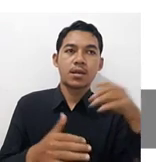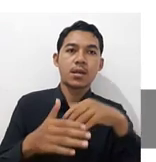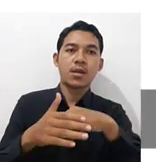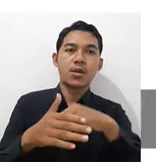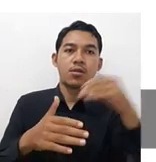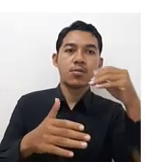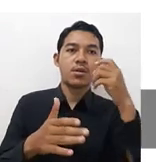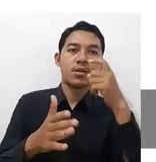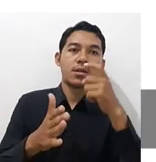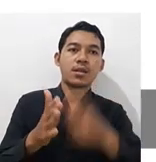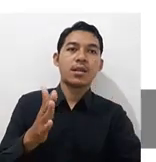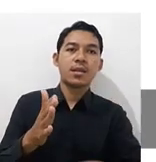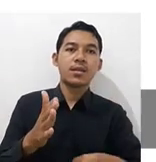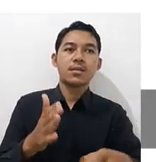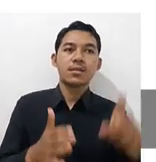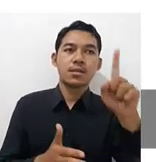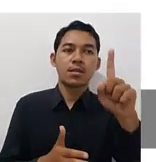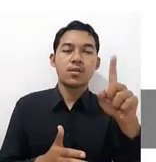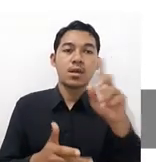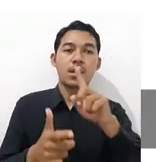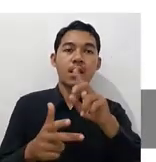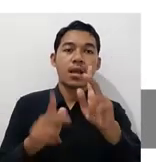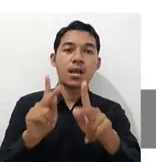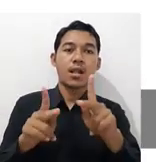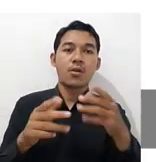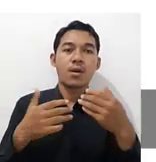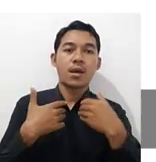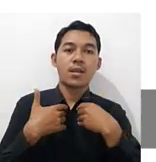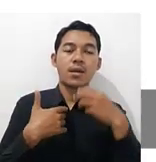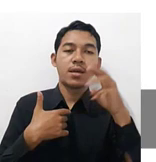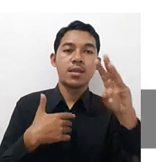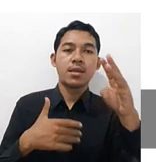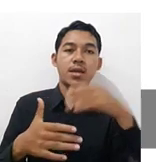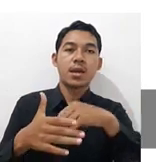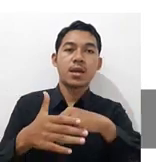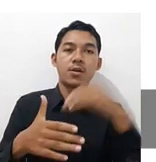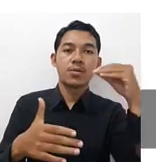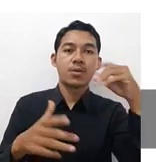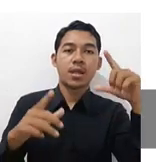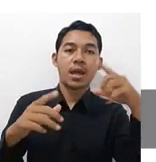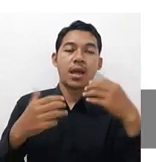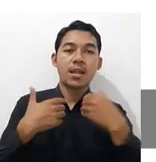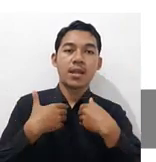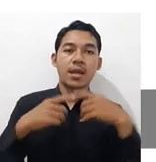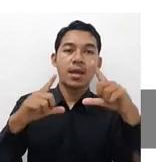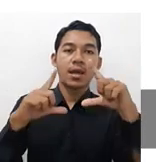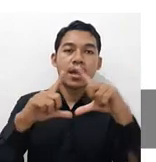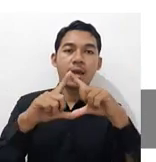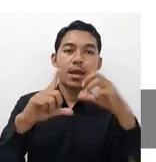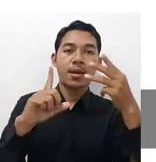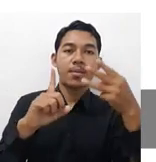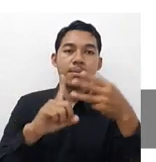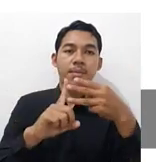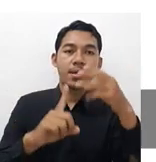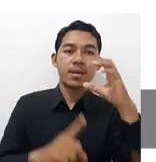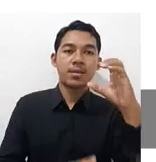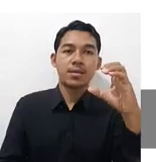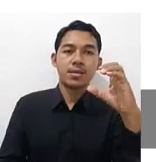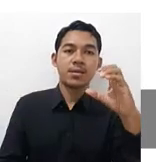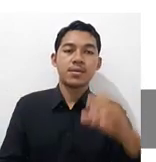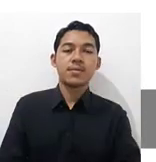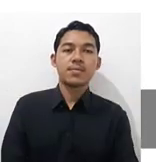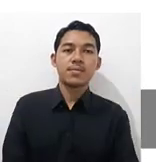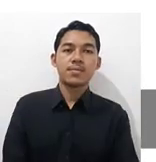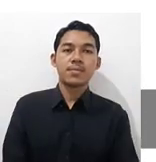outputnya ini bernilai 1. Jadi kalau misalkan ada 3 output, berarti ada A, B, dan C, maka untuk Y bernilai 1. Jadi A dan